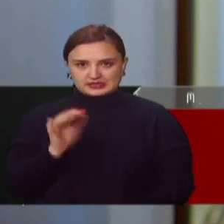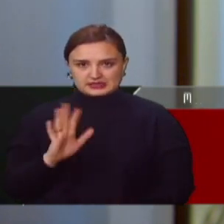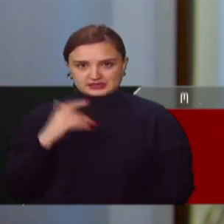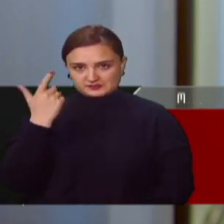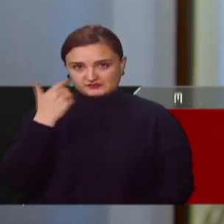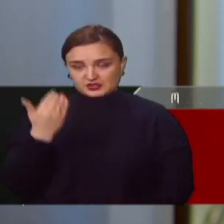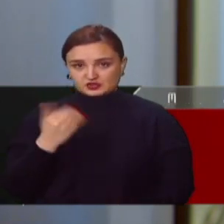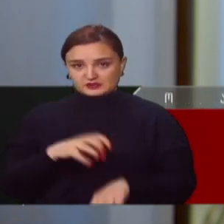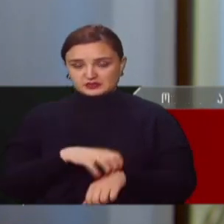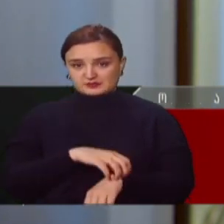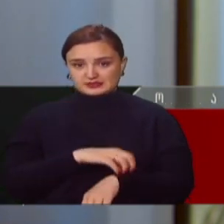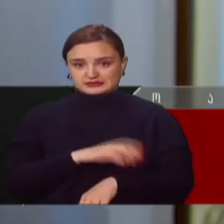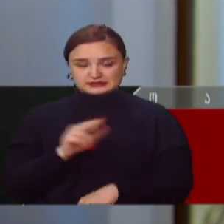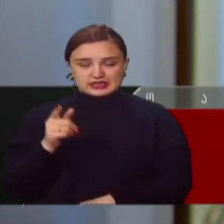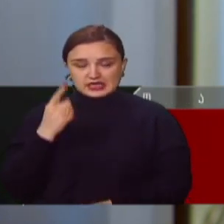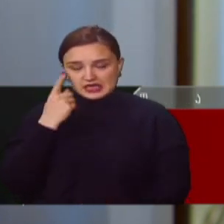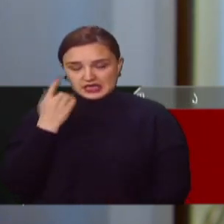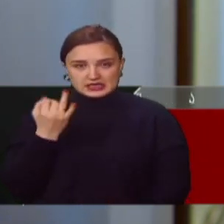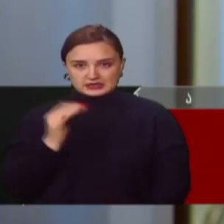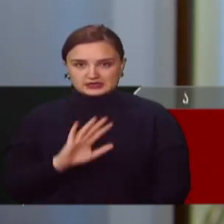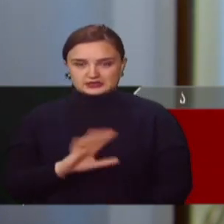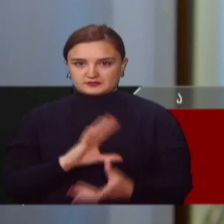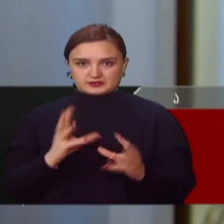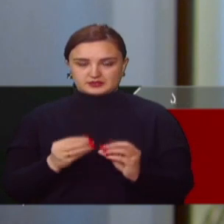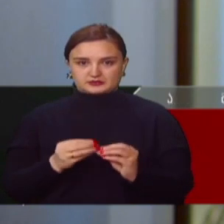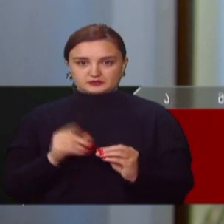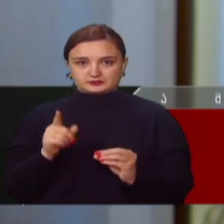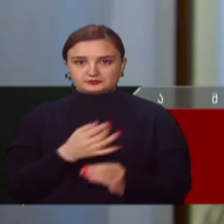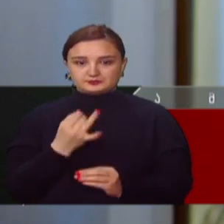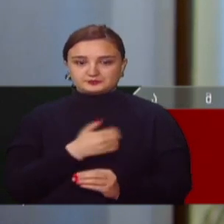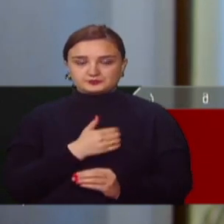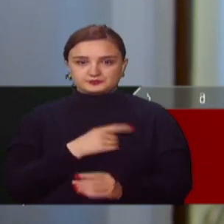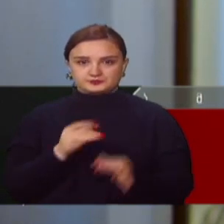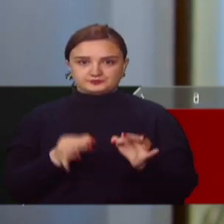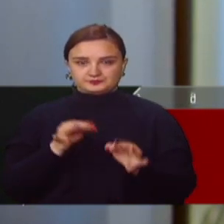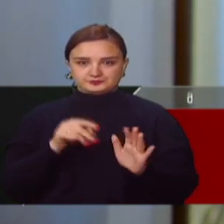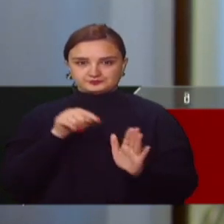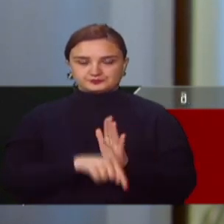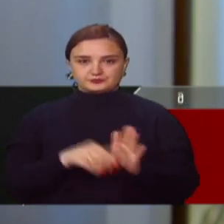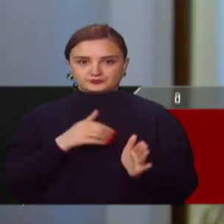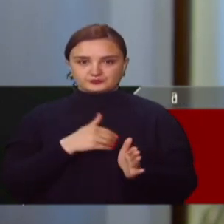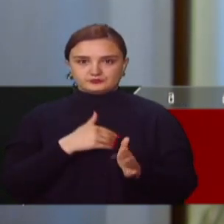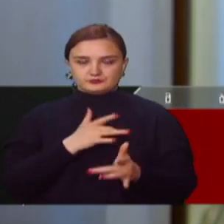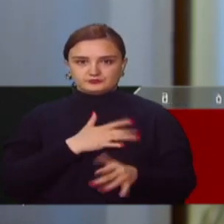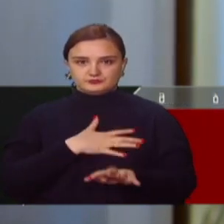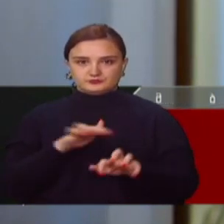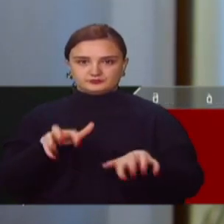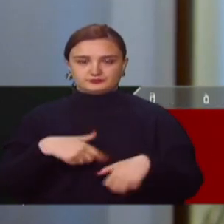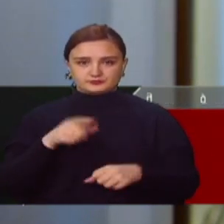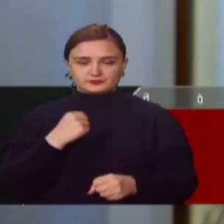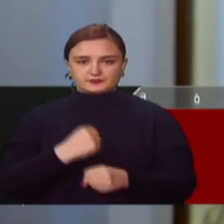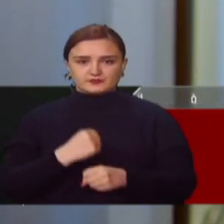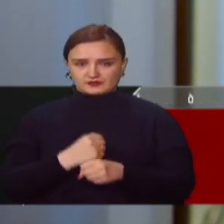პარტიას გულწრფელად რომ გითხრათ და არ ადარდებს საერთოდ არაფერი. მათ ადარდებთ, რომ სასამართლო სისტემა ჯიბეში ყავდეთ, ამას